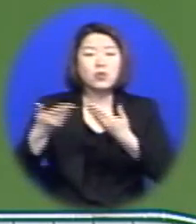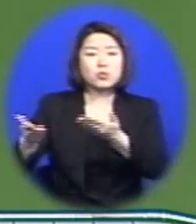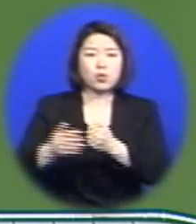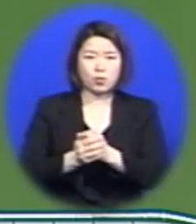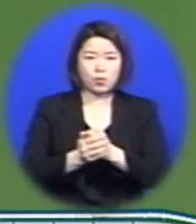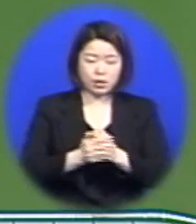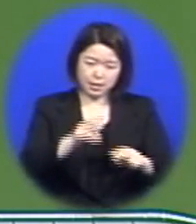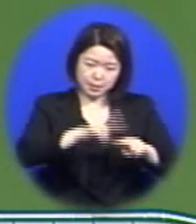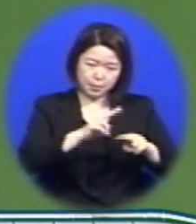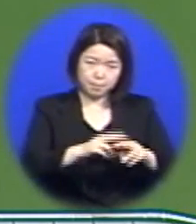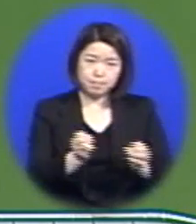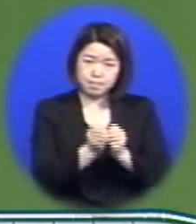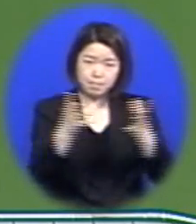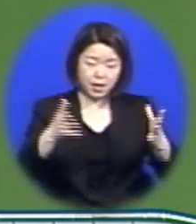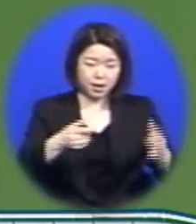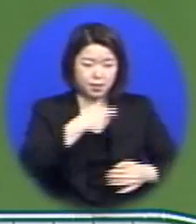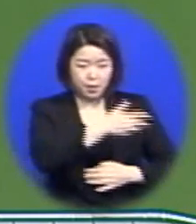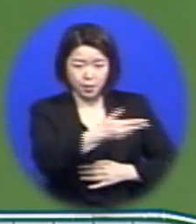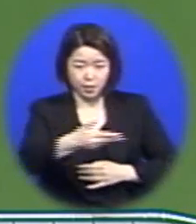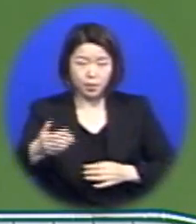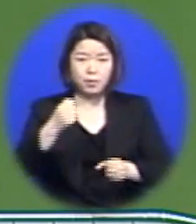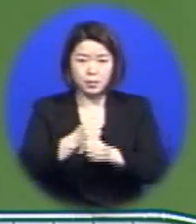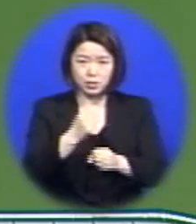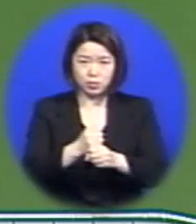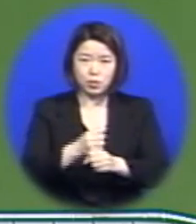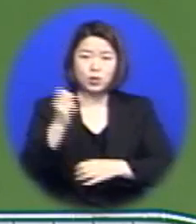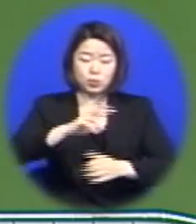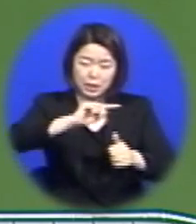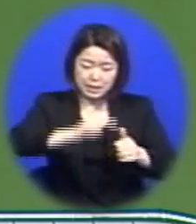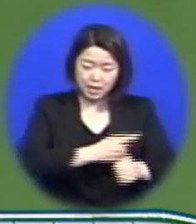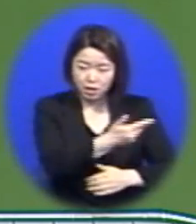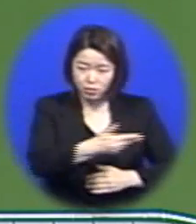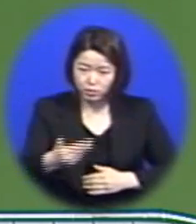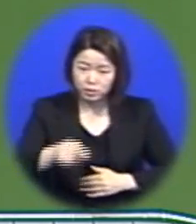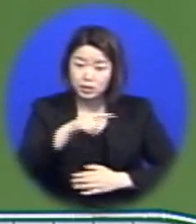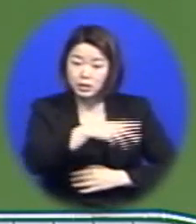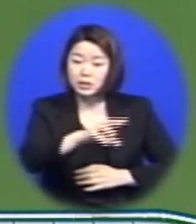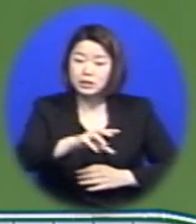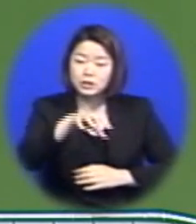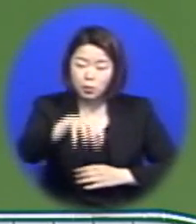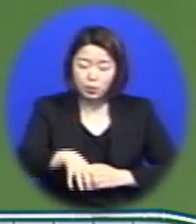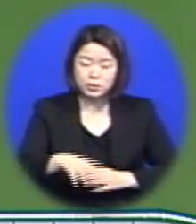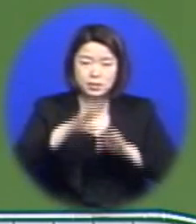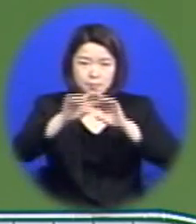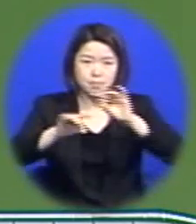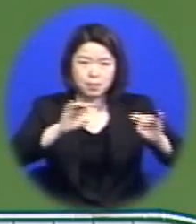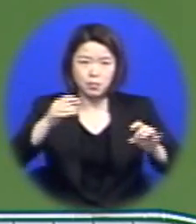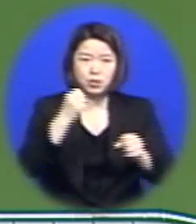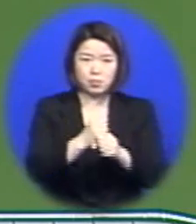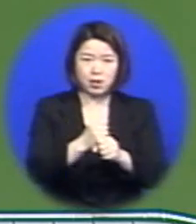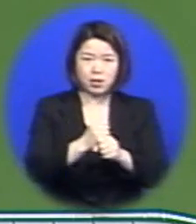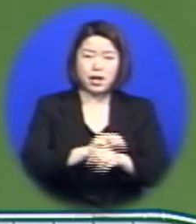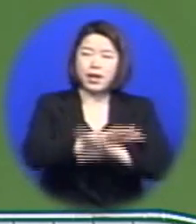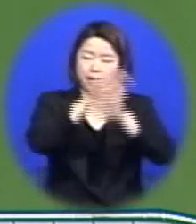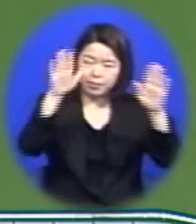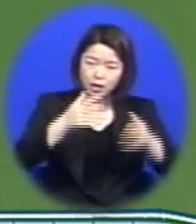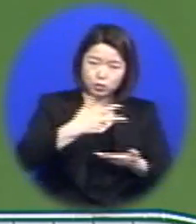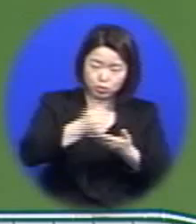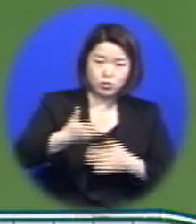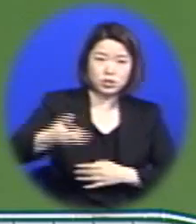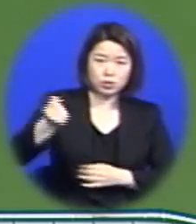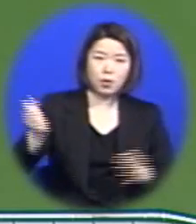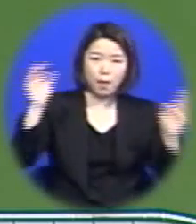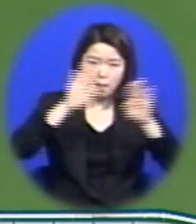개울을 만드시는가 하면 유유히 흐르는 강을 메마르게 하셨습니다 나또 주님 도 주님의 것입니다